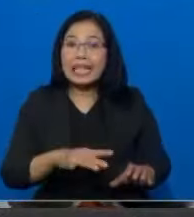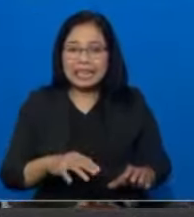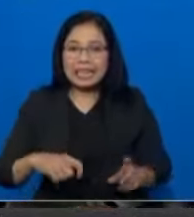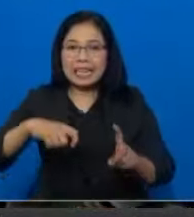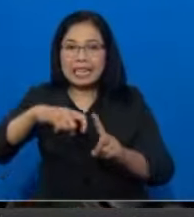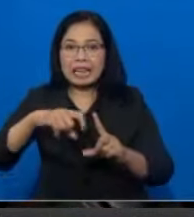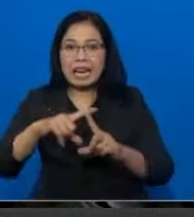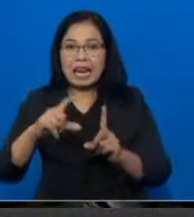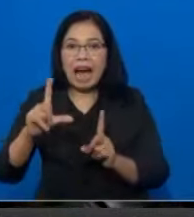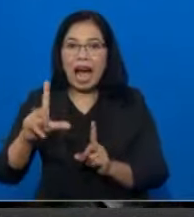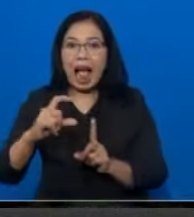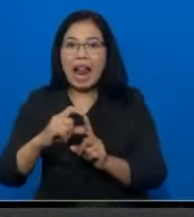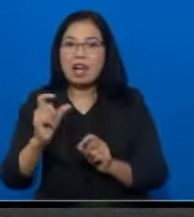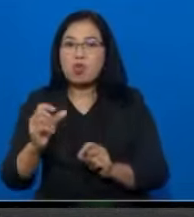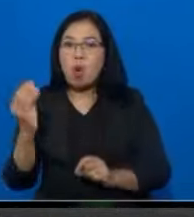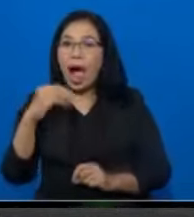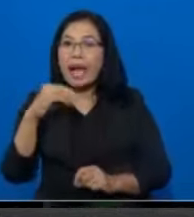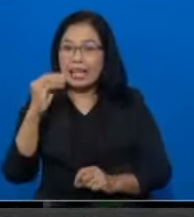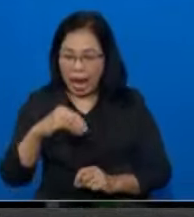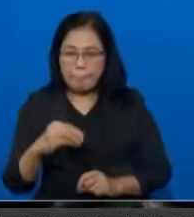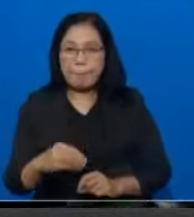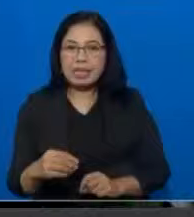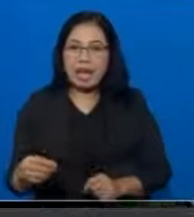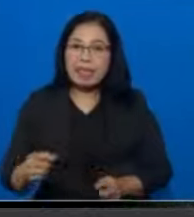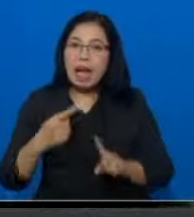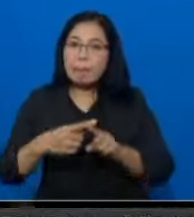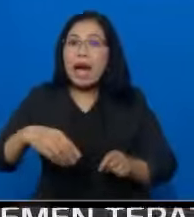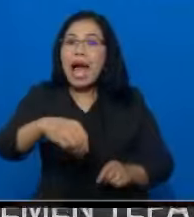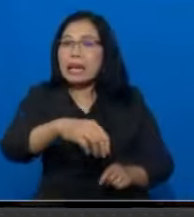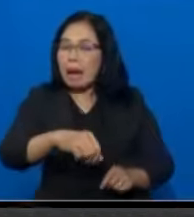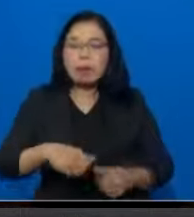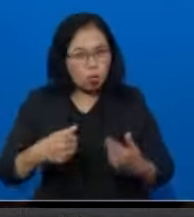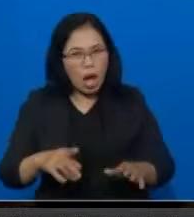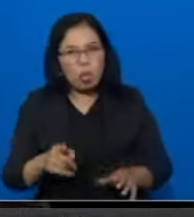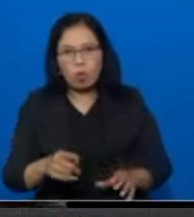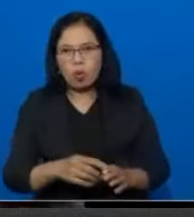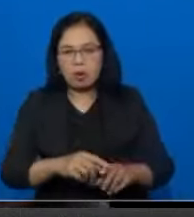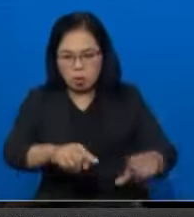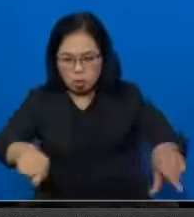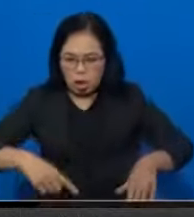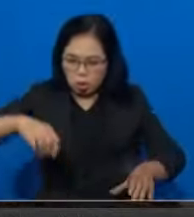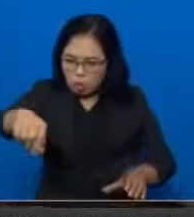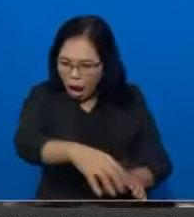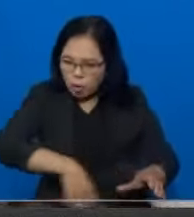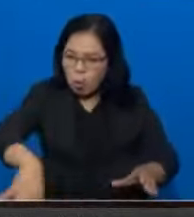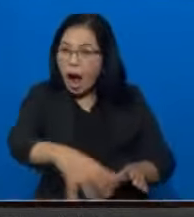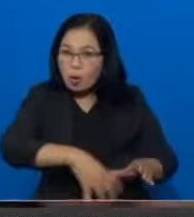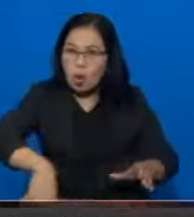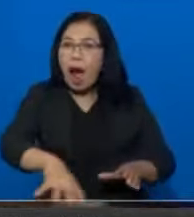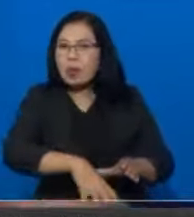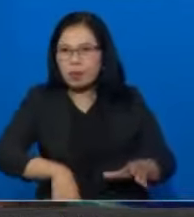kaldu ayam itu bisa. Sudah, hanya dua itu saja. Sisanya dari topping rasanya.